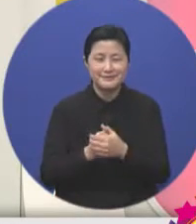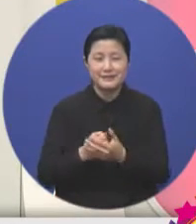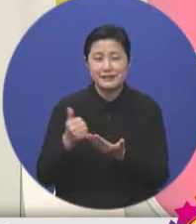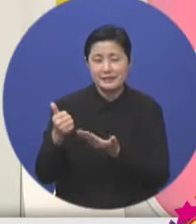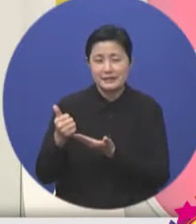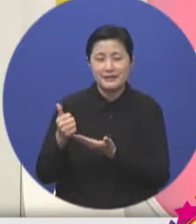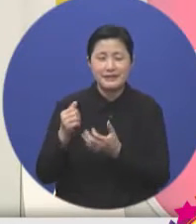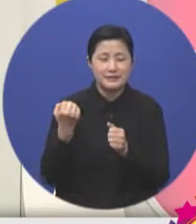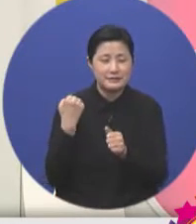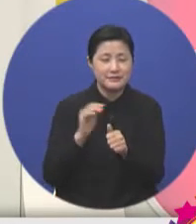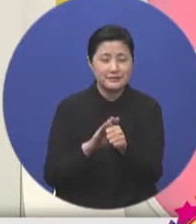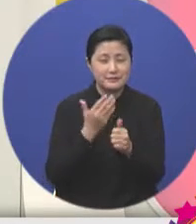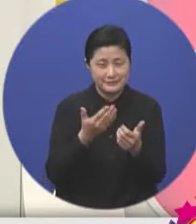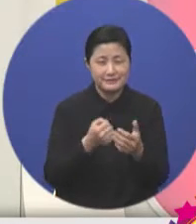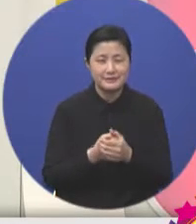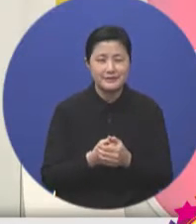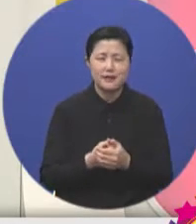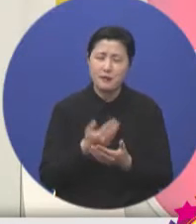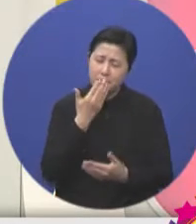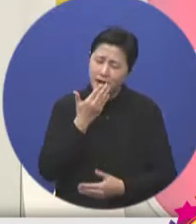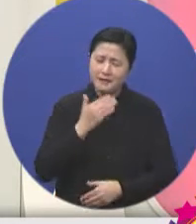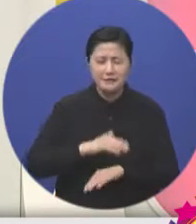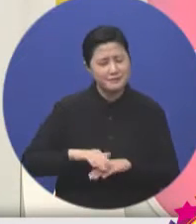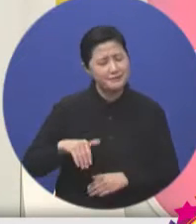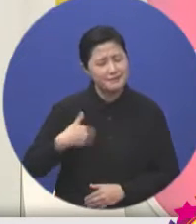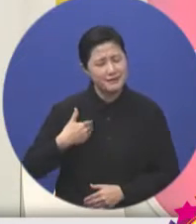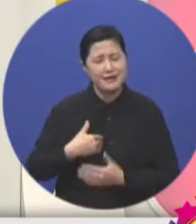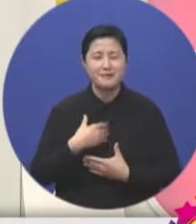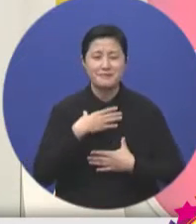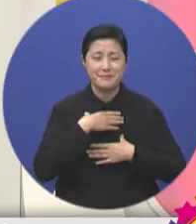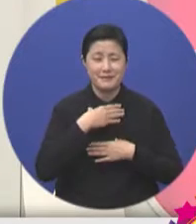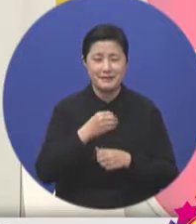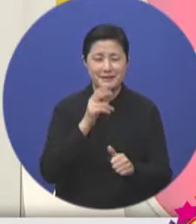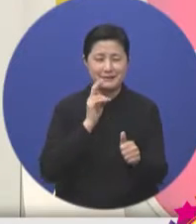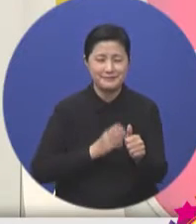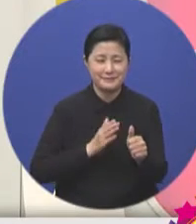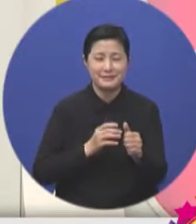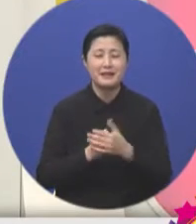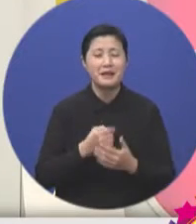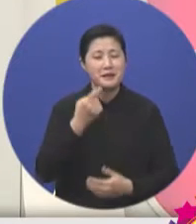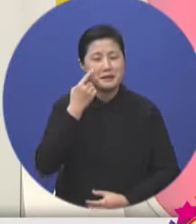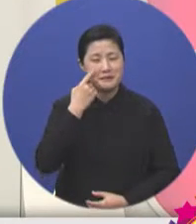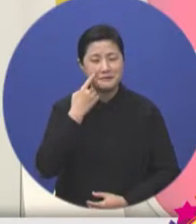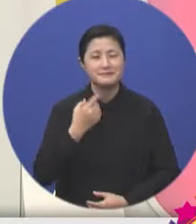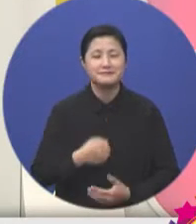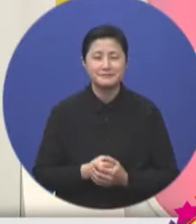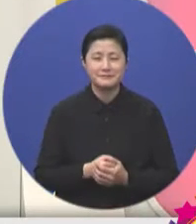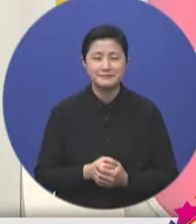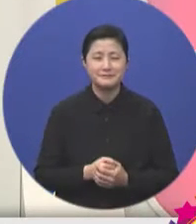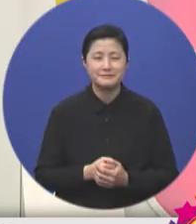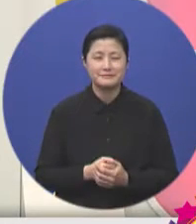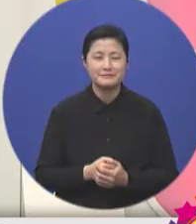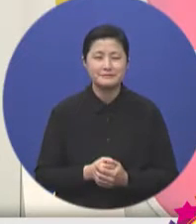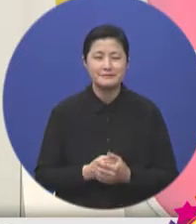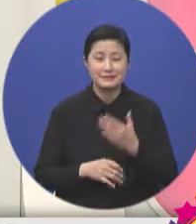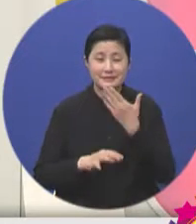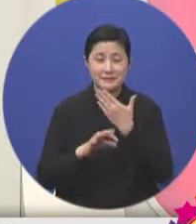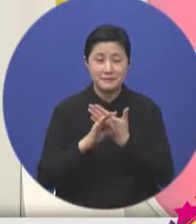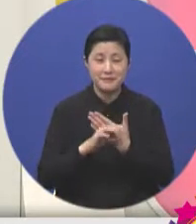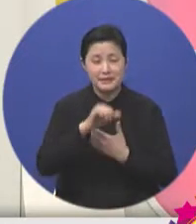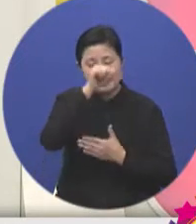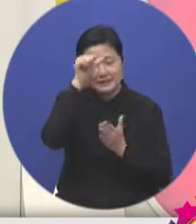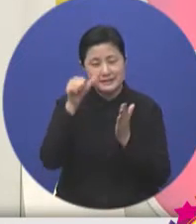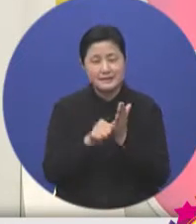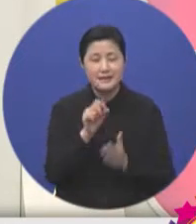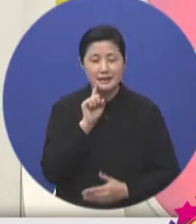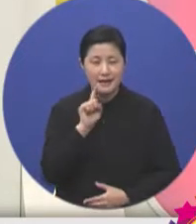씨가 응원해드린대요. 모르겠어 그래. 아니요, 편안하게 하세요. 편안하게 그냥. 한번 해보지 뭐. 네네. 파이팅. 알겠습니다. 그러면 또 예.